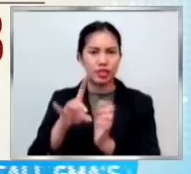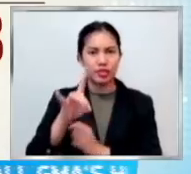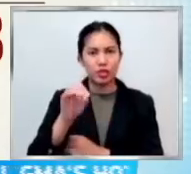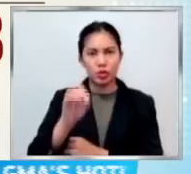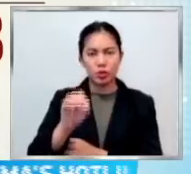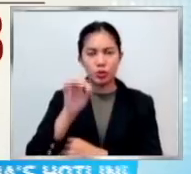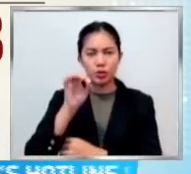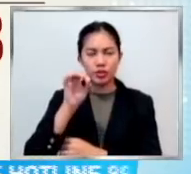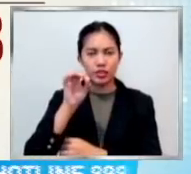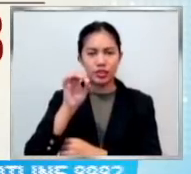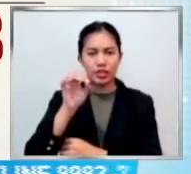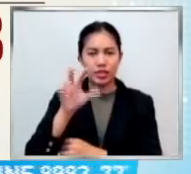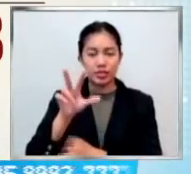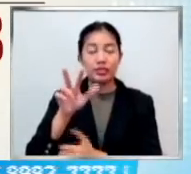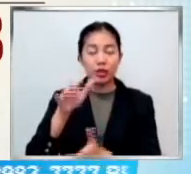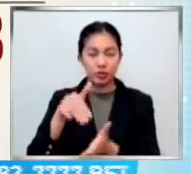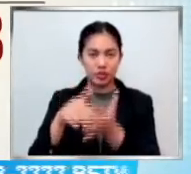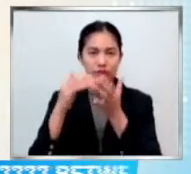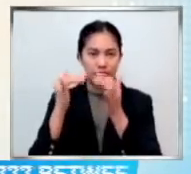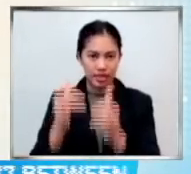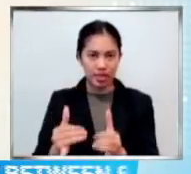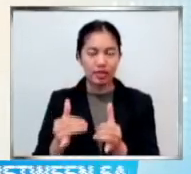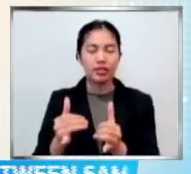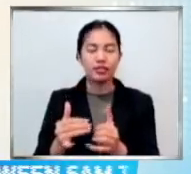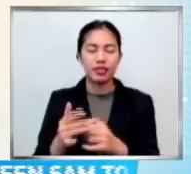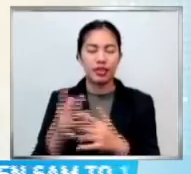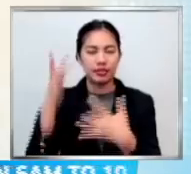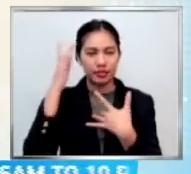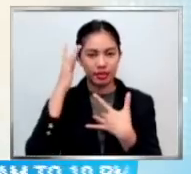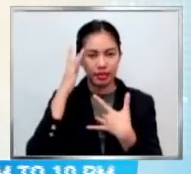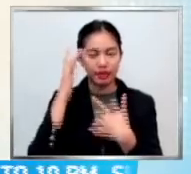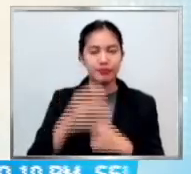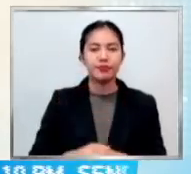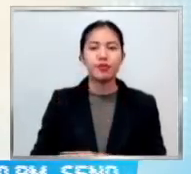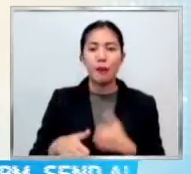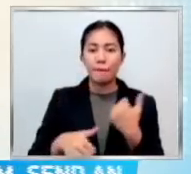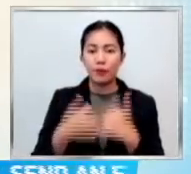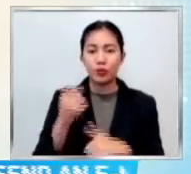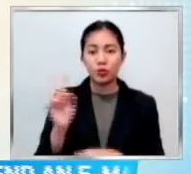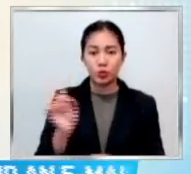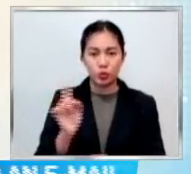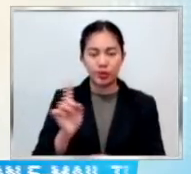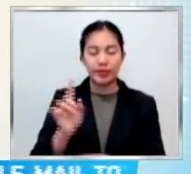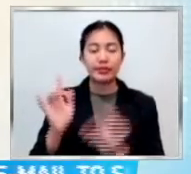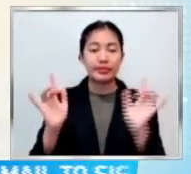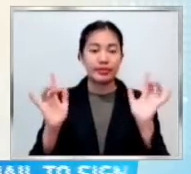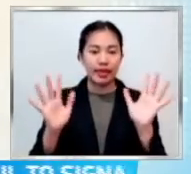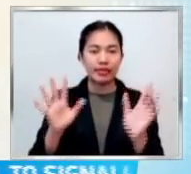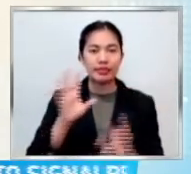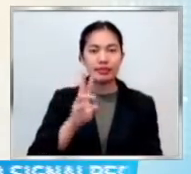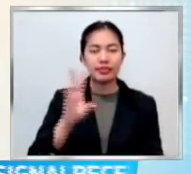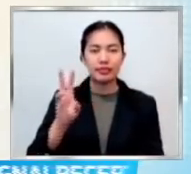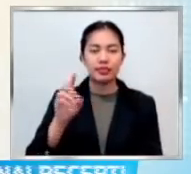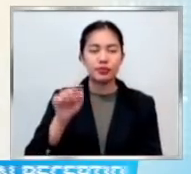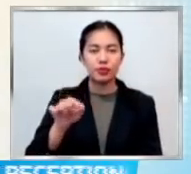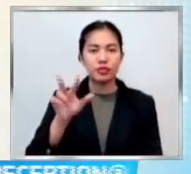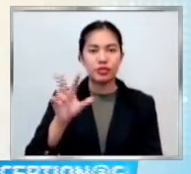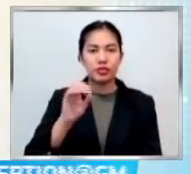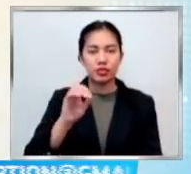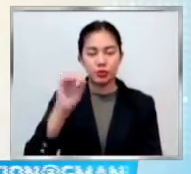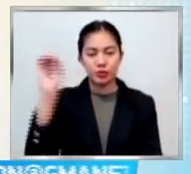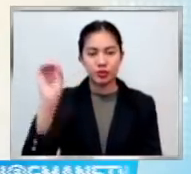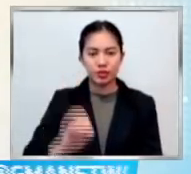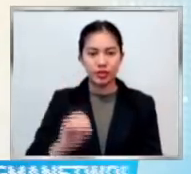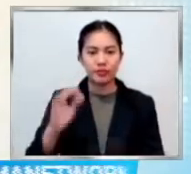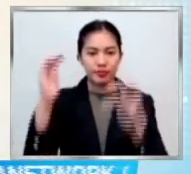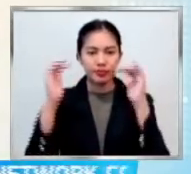2,803,000 total cases. Sa active cases naman, pinakamarami pa rin ang mild na 66.0%, 5.7% naman